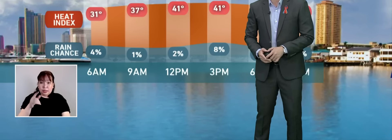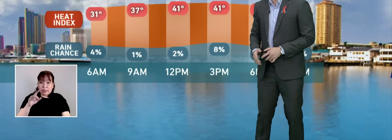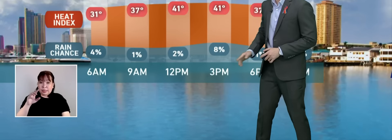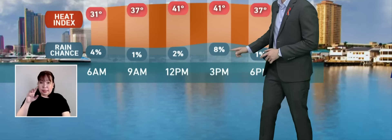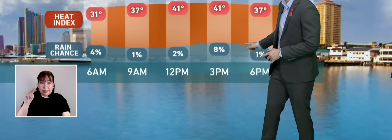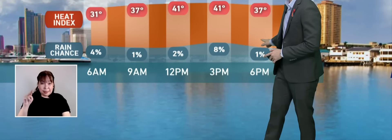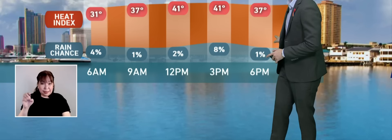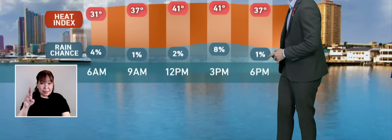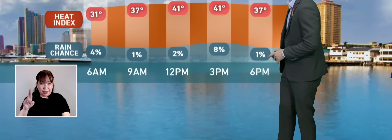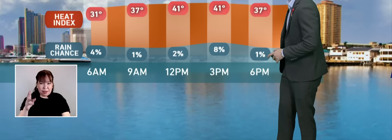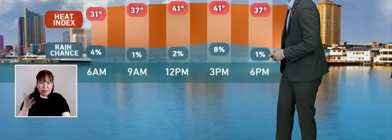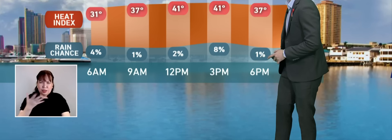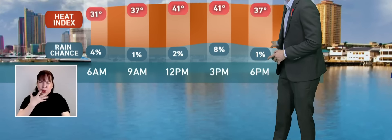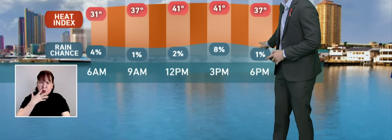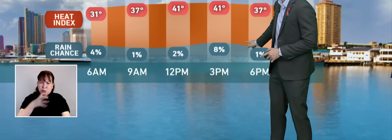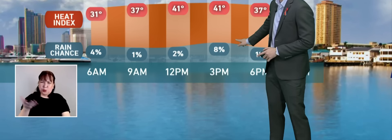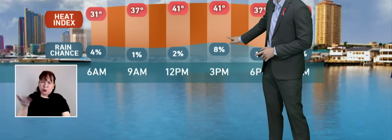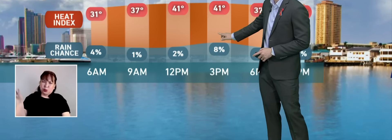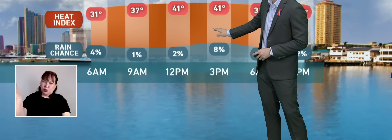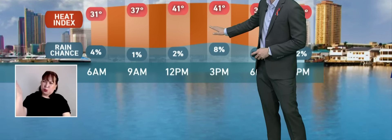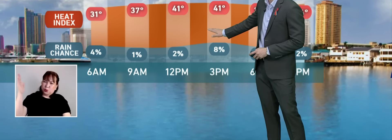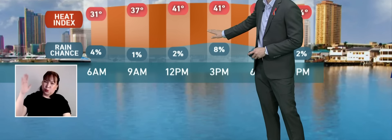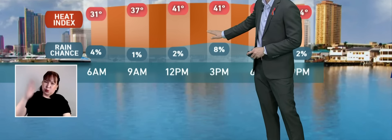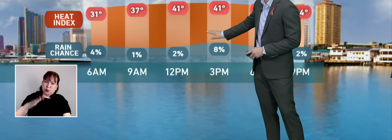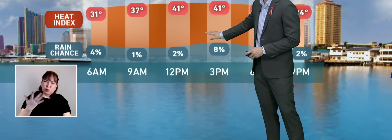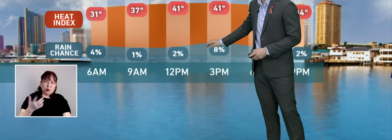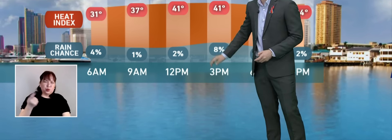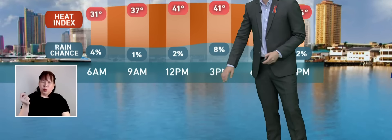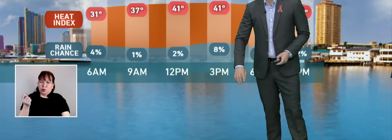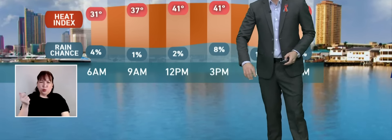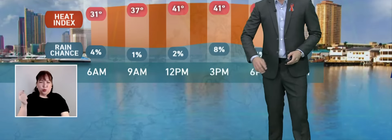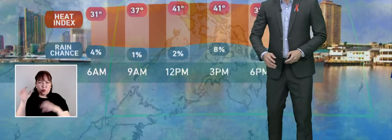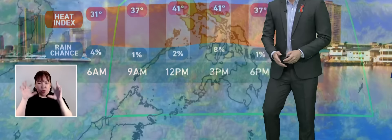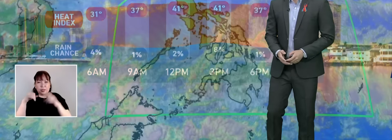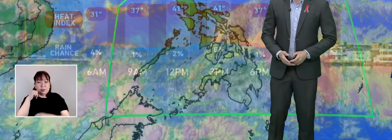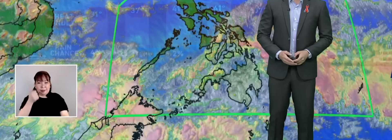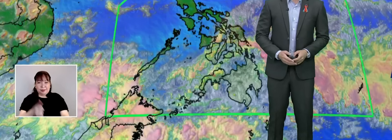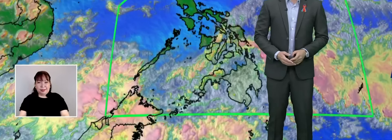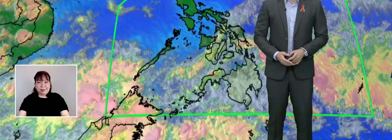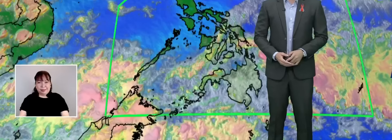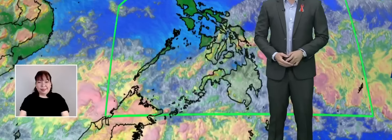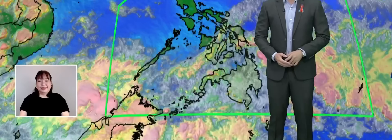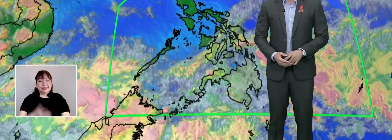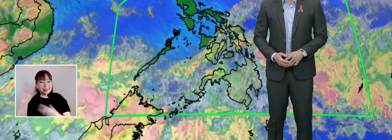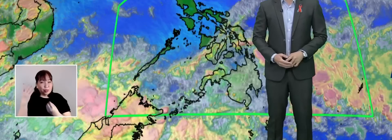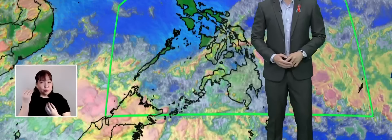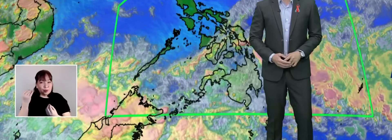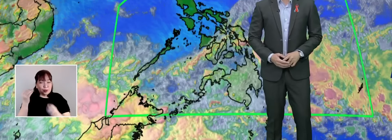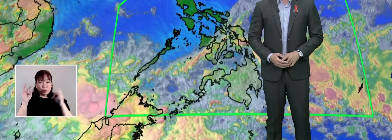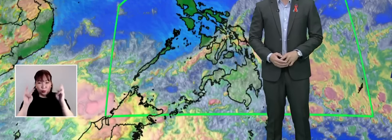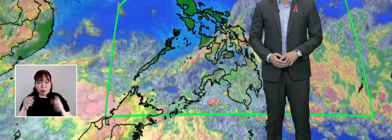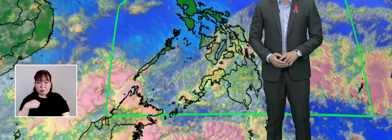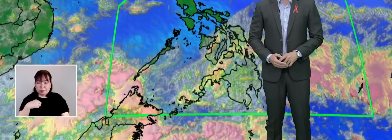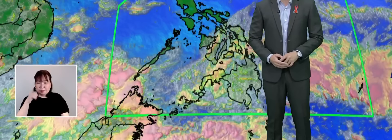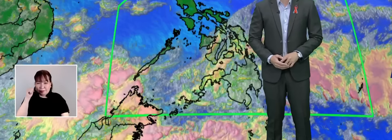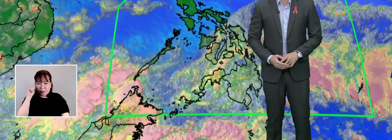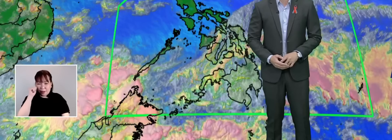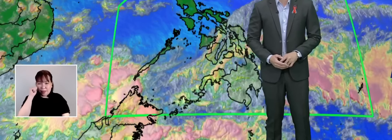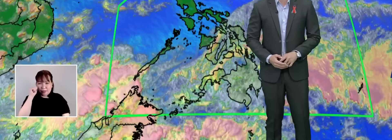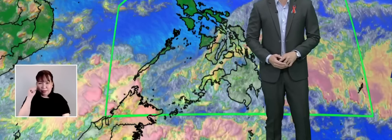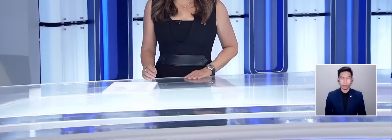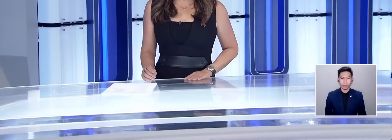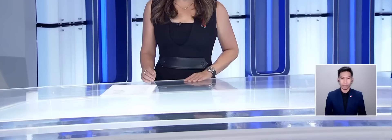at buong araw pong mababa ang tsansa ng pag-ulan bukas. Yan ang update sa lagay ng panahon. Ako po si Ariel Rojas.